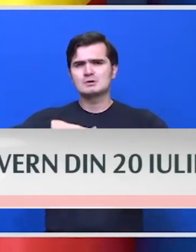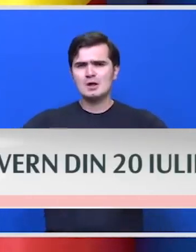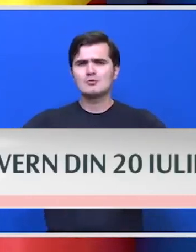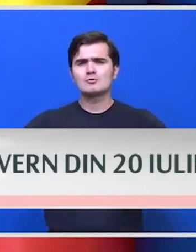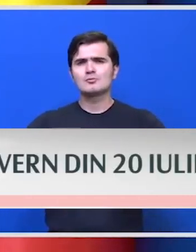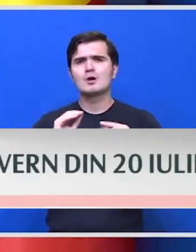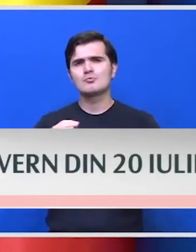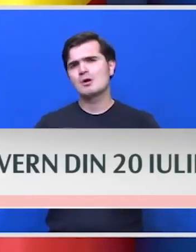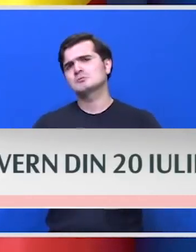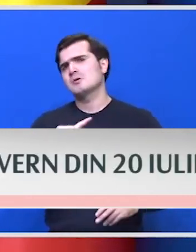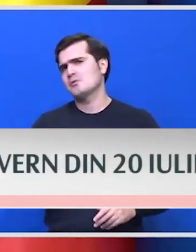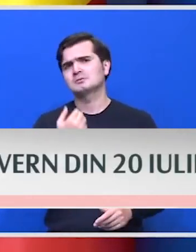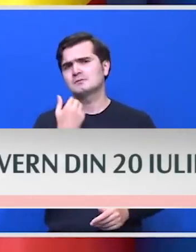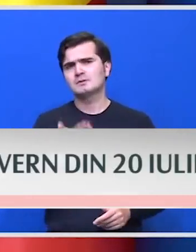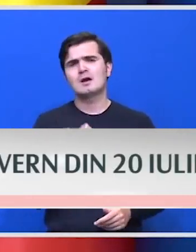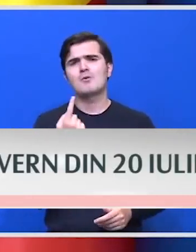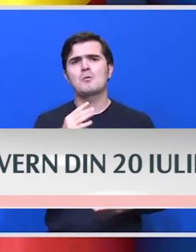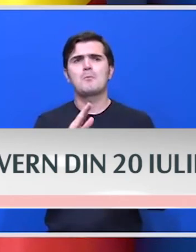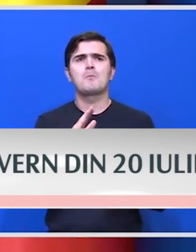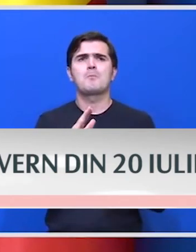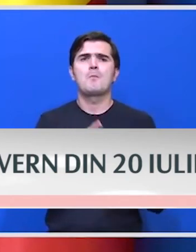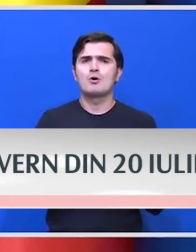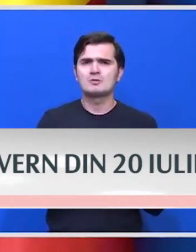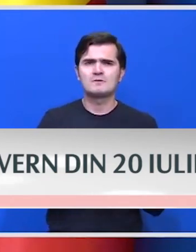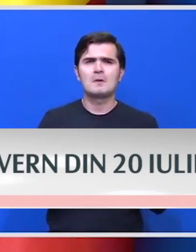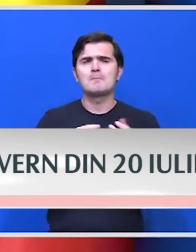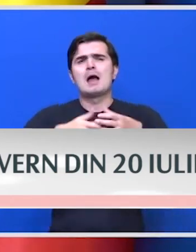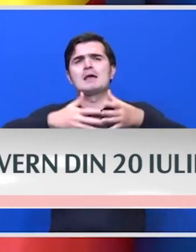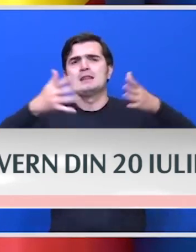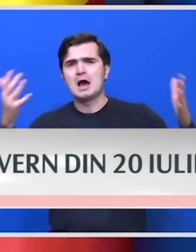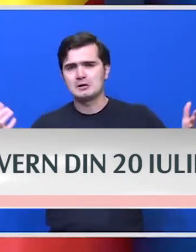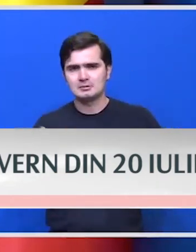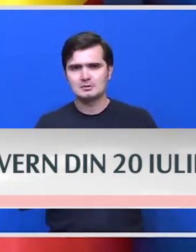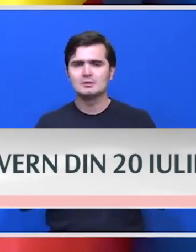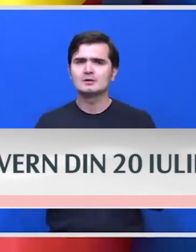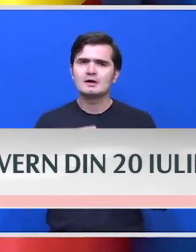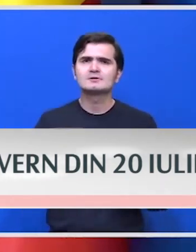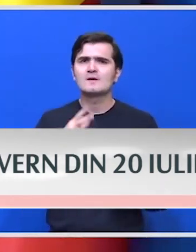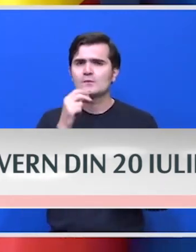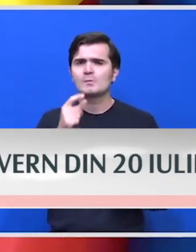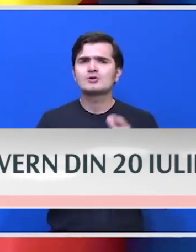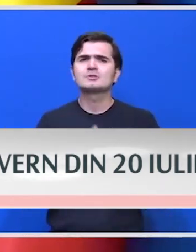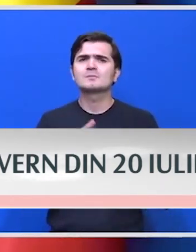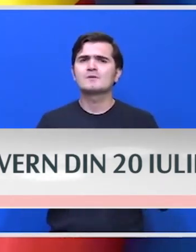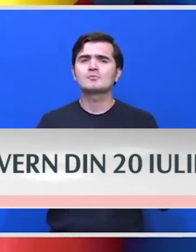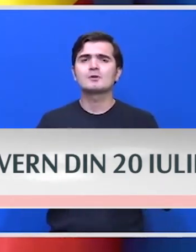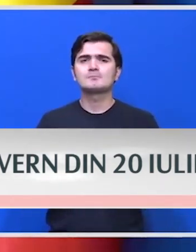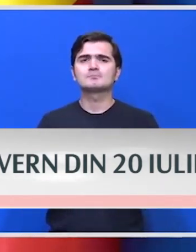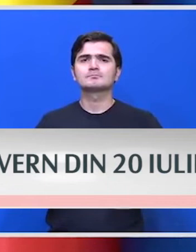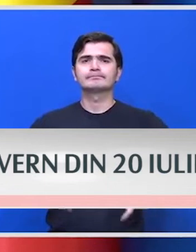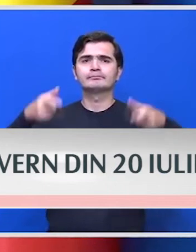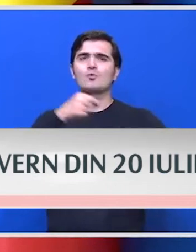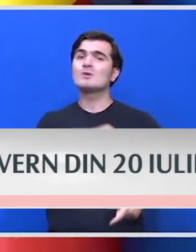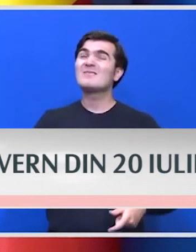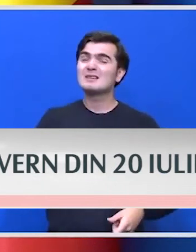poate da o argumentație mult mai pe larg, este legat și de faptul că universitățile își